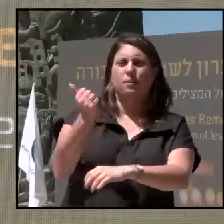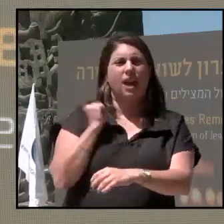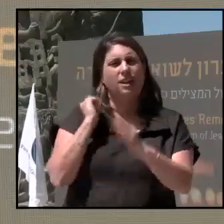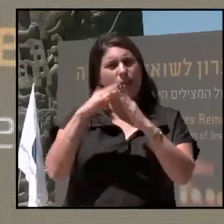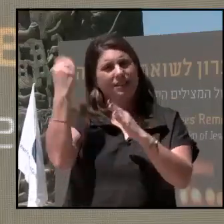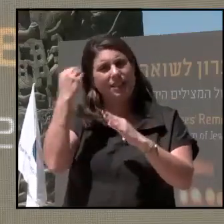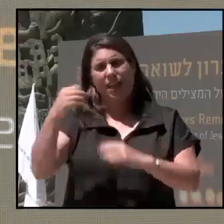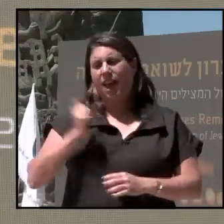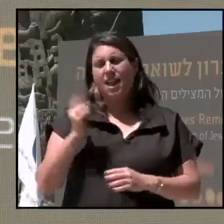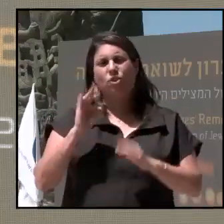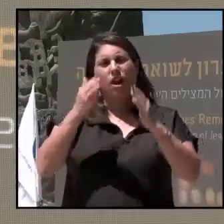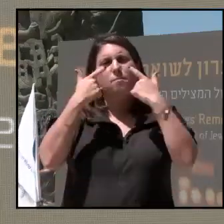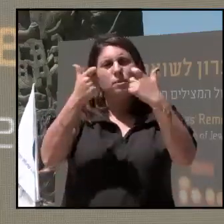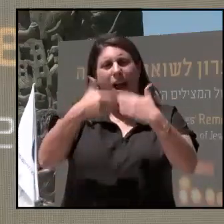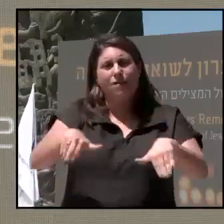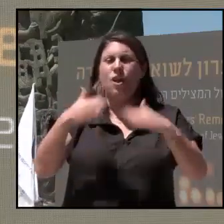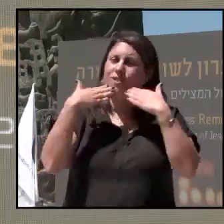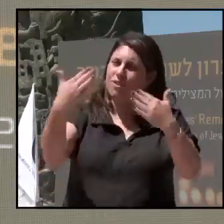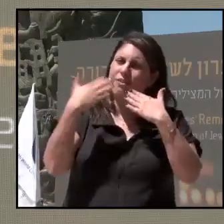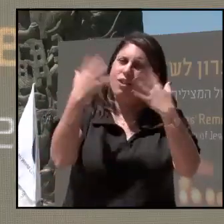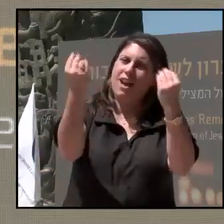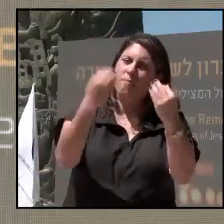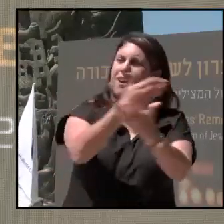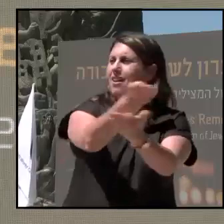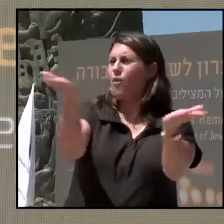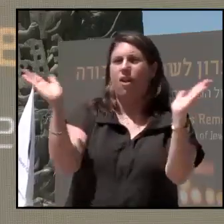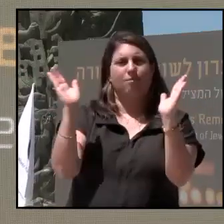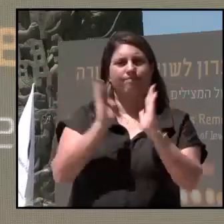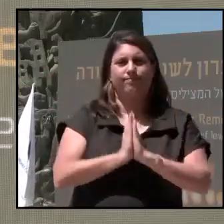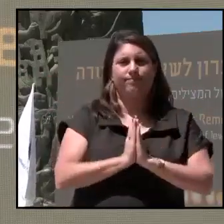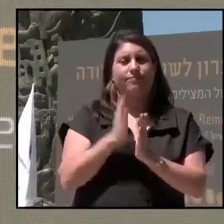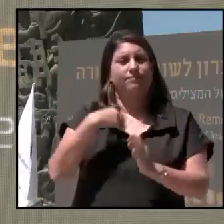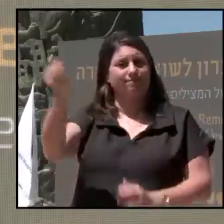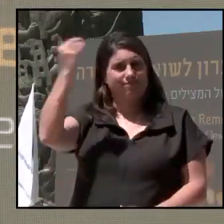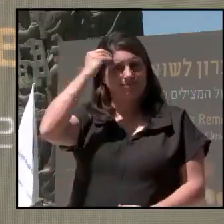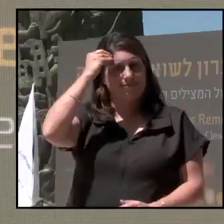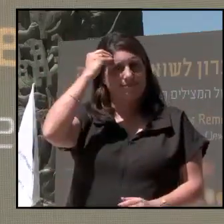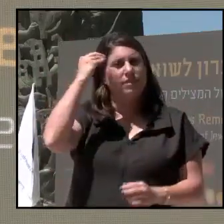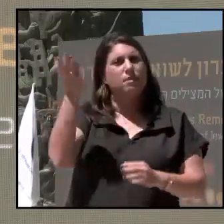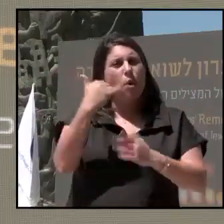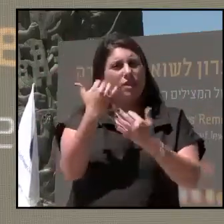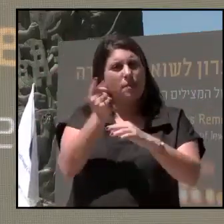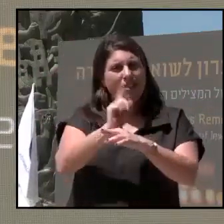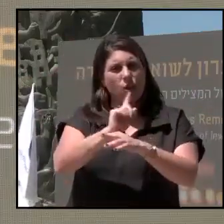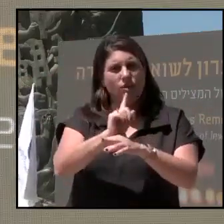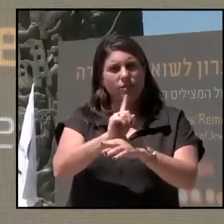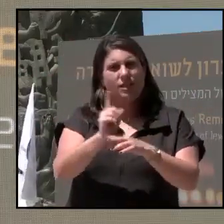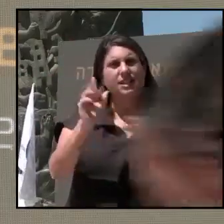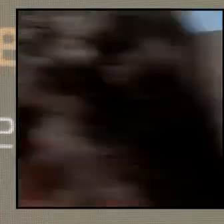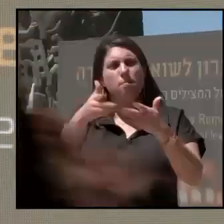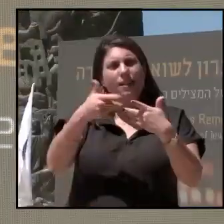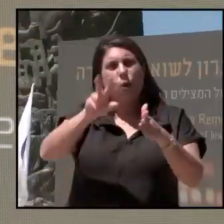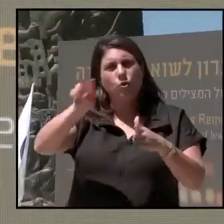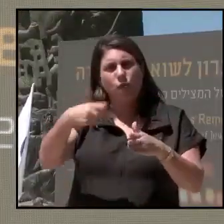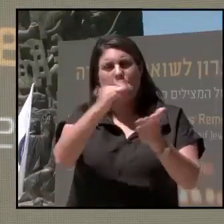הספר החילי של משמר הגבול. תודה רבה לכולכם. אני מזכיר כי בעוד דקות ספורות ייפתחו שוב